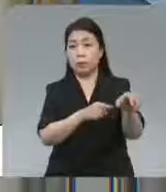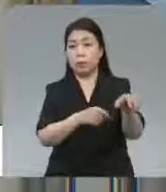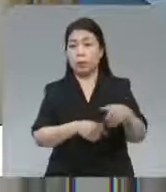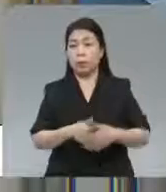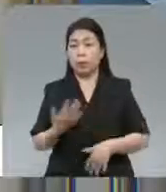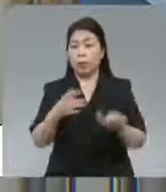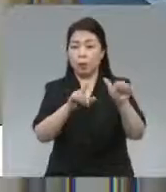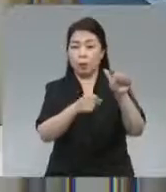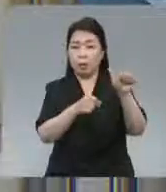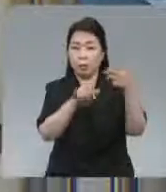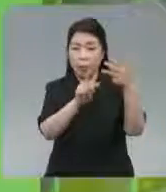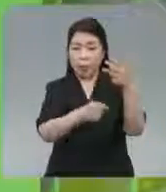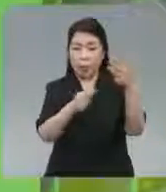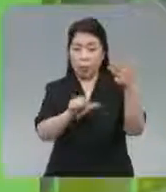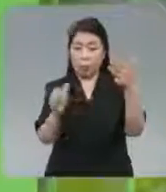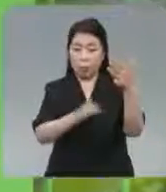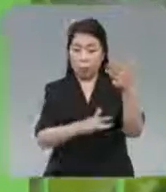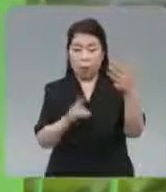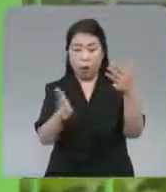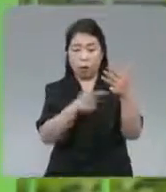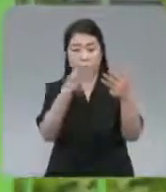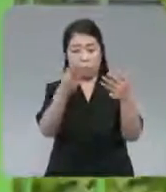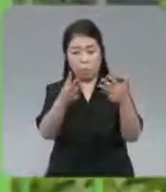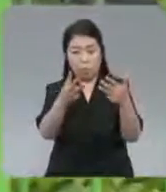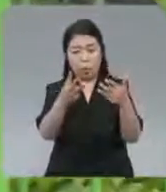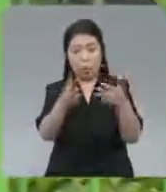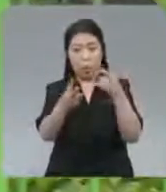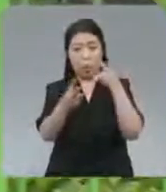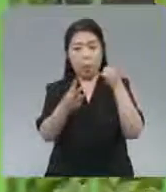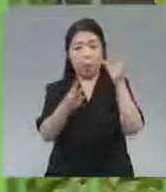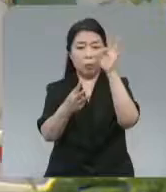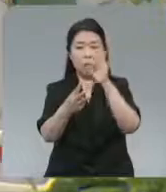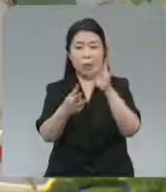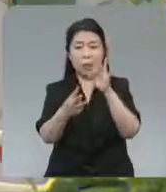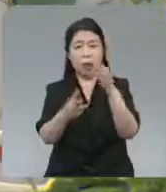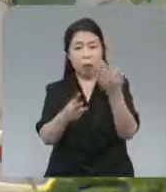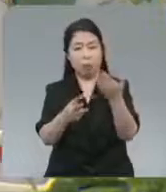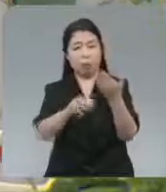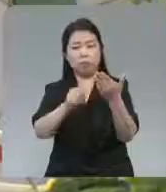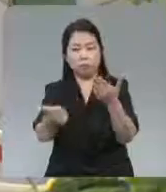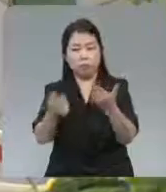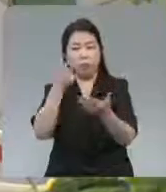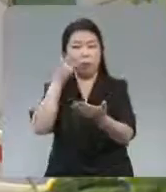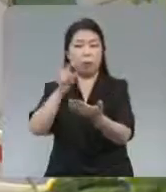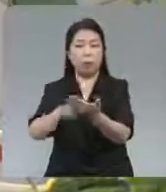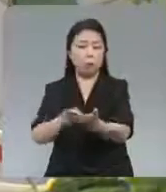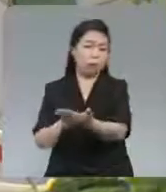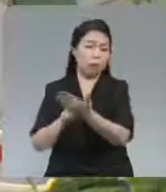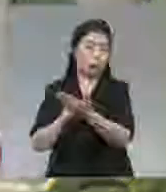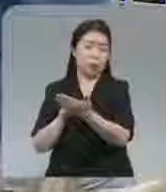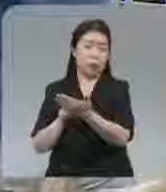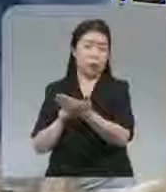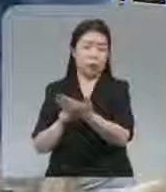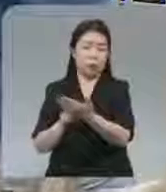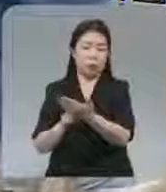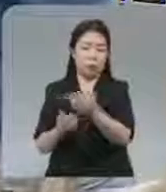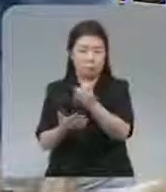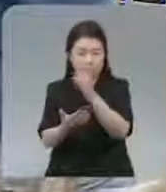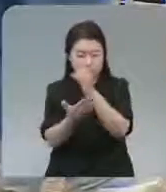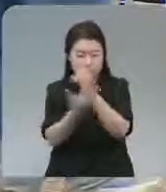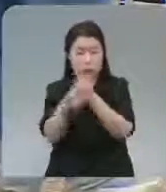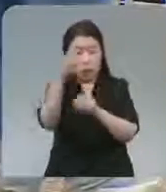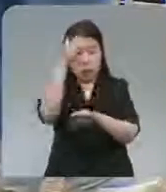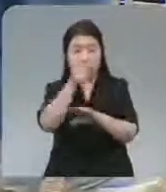Korea Selatan laporkan temuan kasus virus flu babi Afrika atau afrikaans Weaver yang pertama dalam tiga bulan terakhir